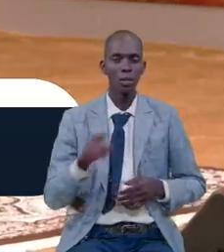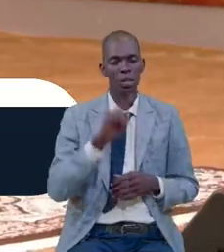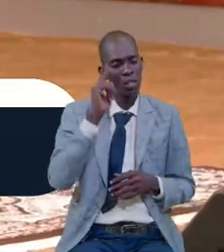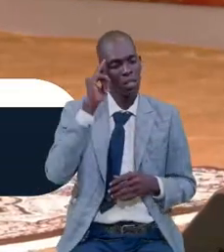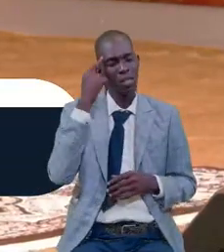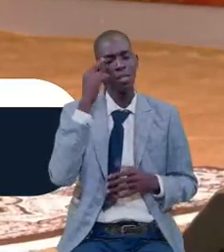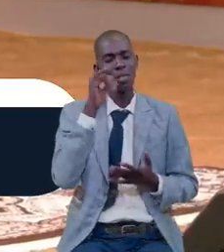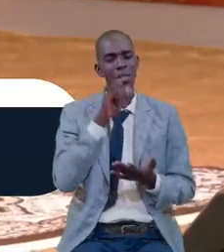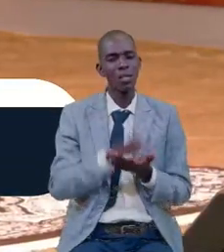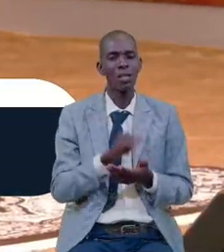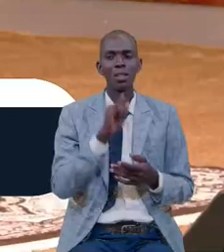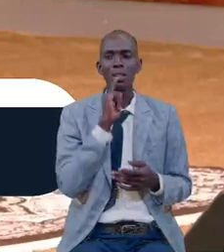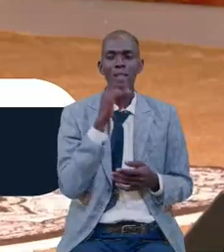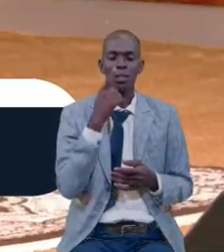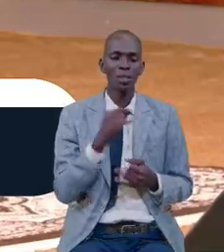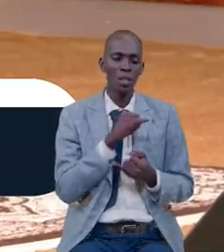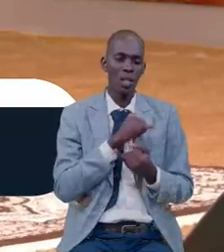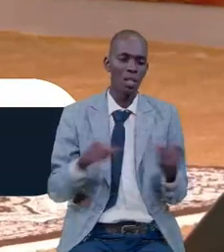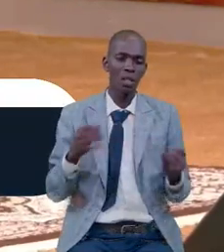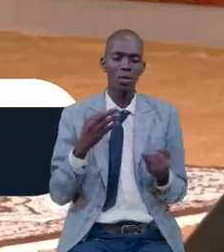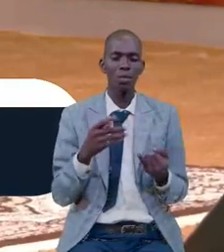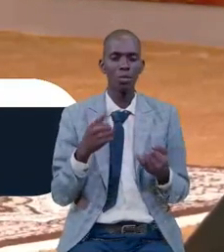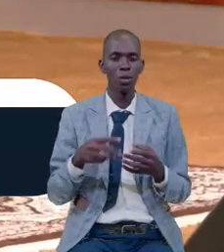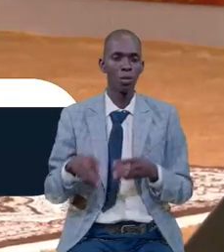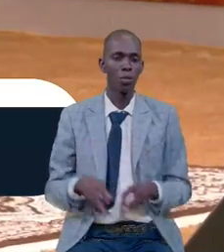croient que c'est la fin du voyage.